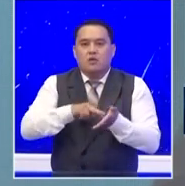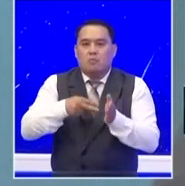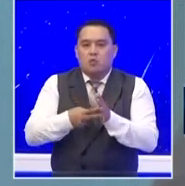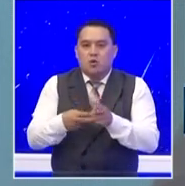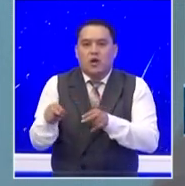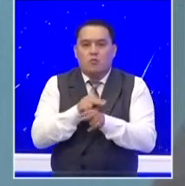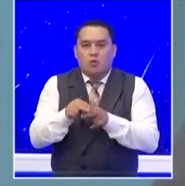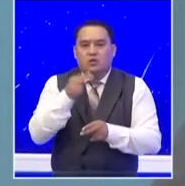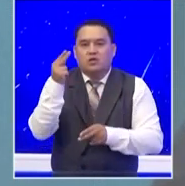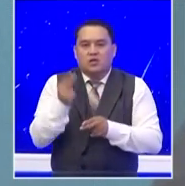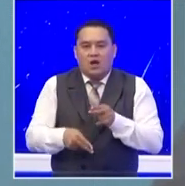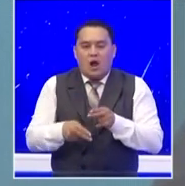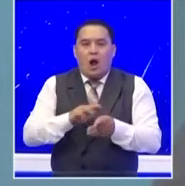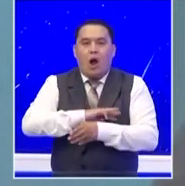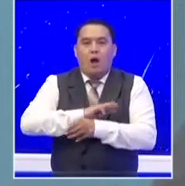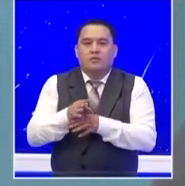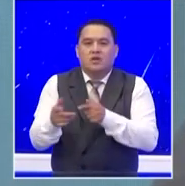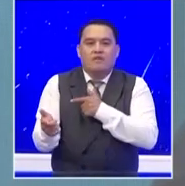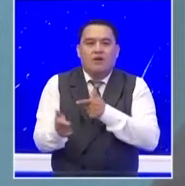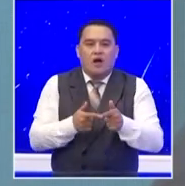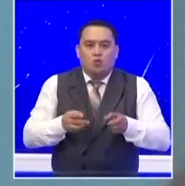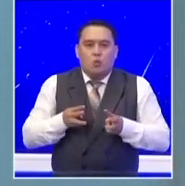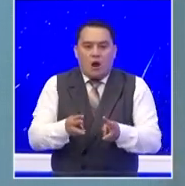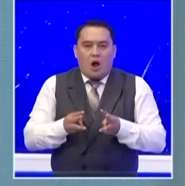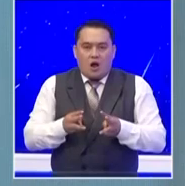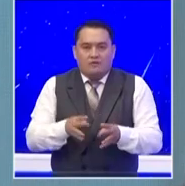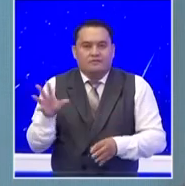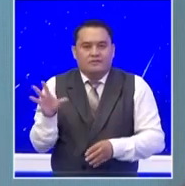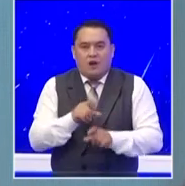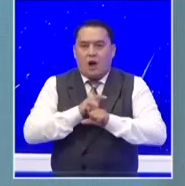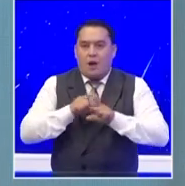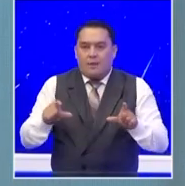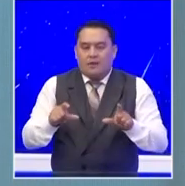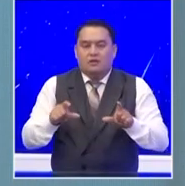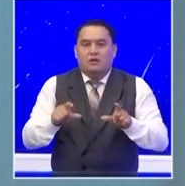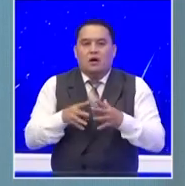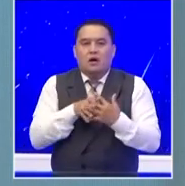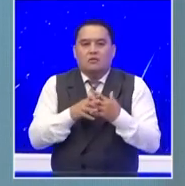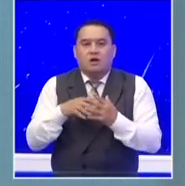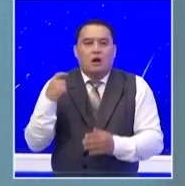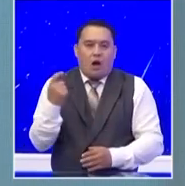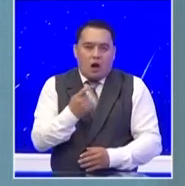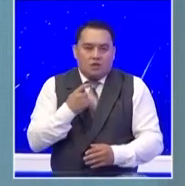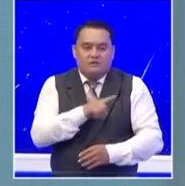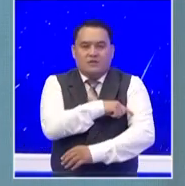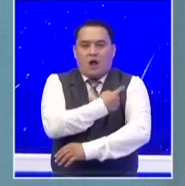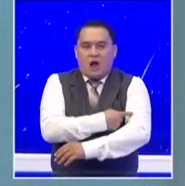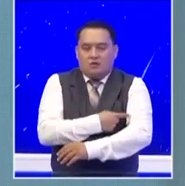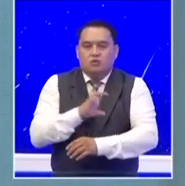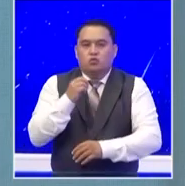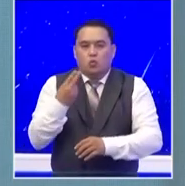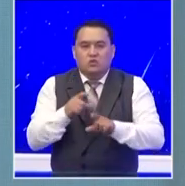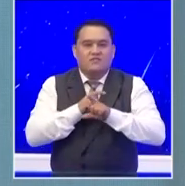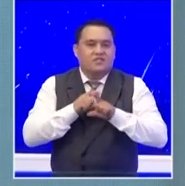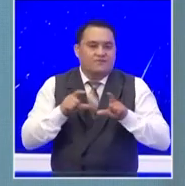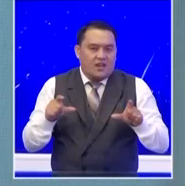запланированные ремонтные работы и обеспечить готовность к отопительному сезону всех объектов жилищно-коммунального хозяйства, здравоохранения и социальной